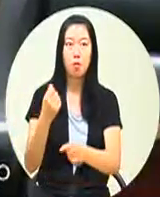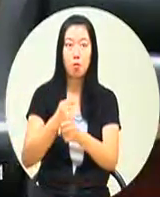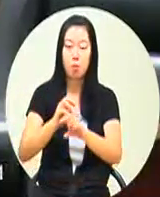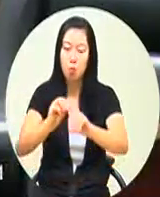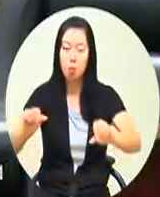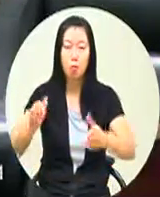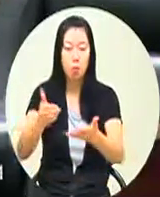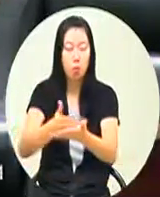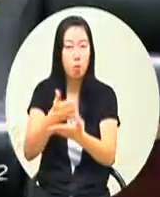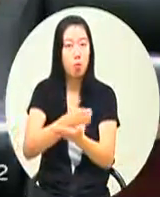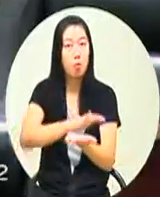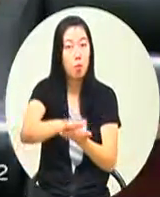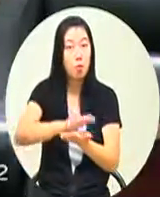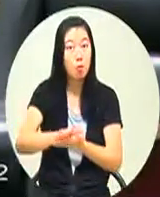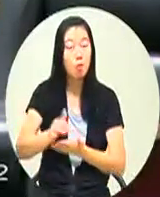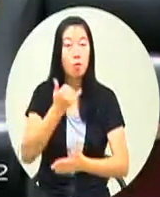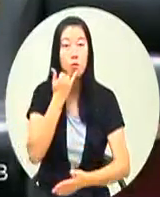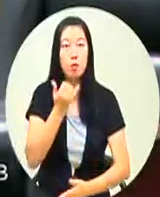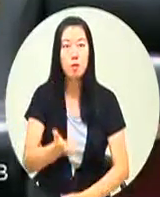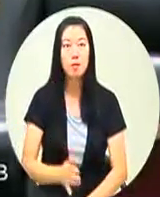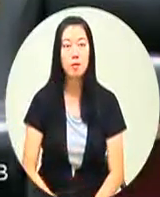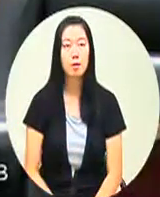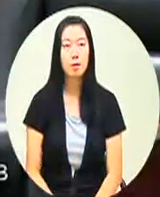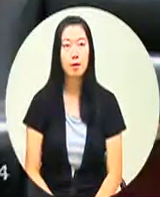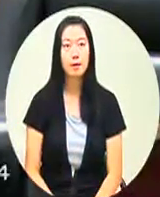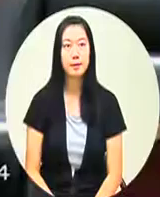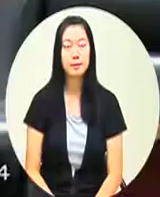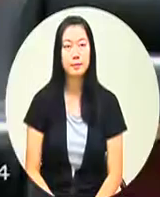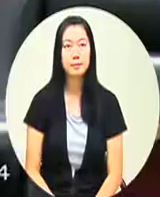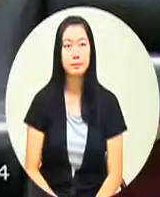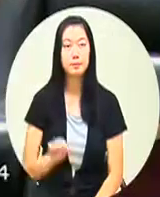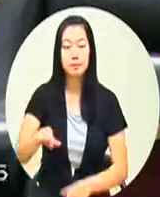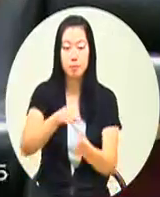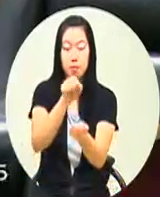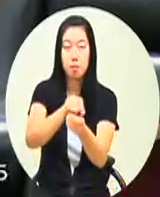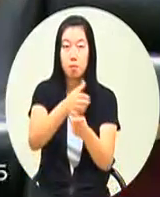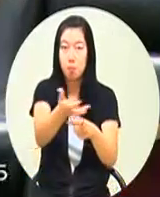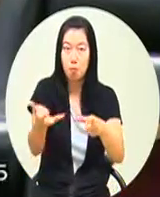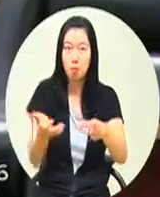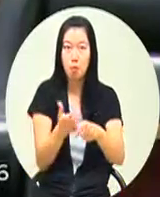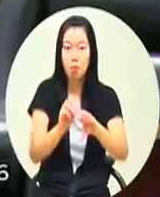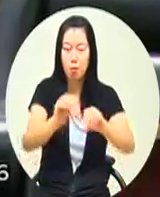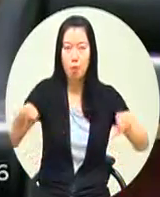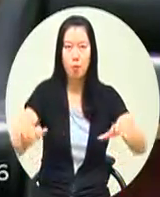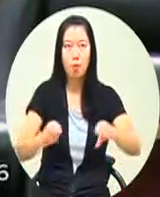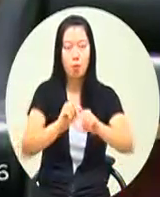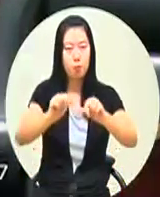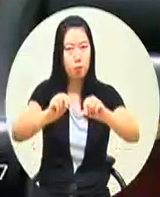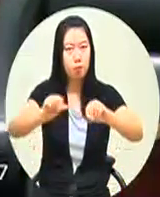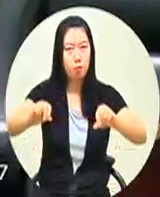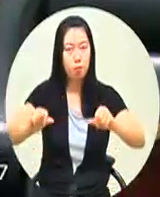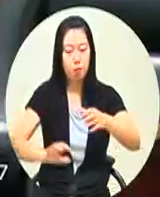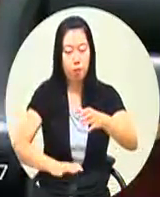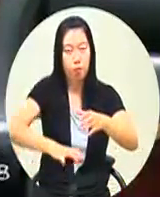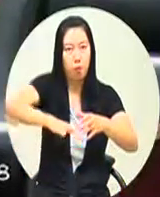会去做根除。那对于这个现在我们的澄清湖淤积的问题， 您刚来，你有没有什么比较具体的想